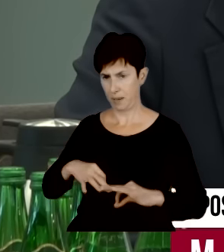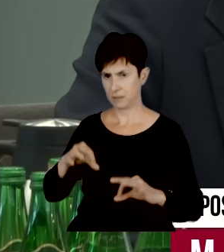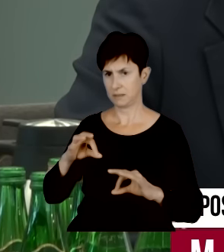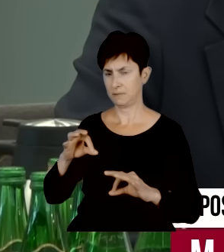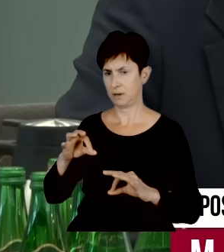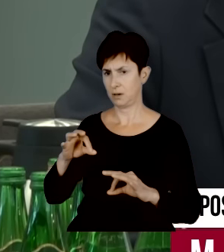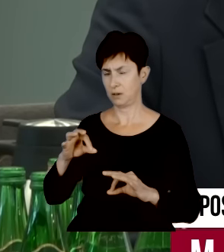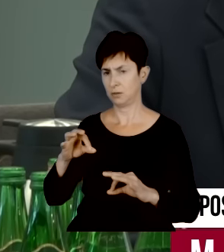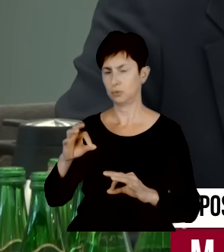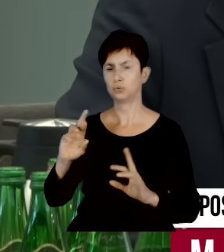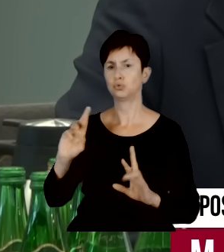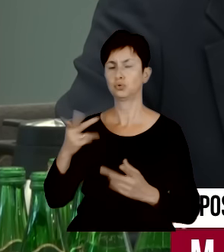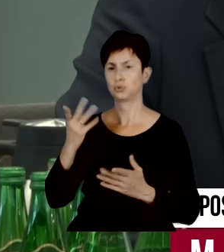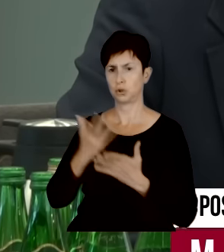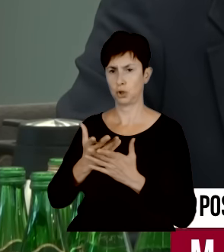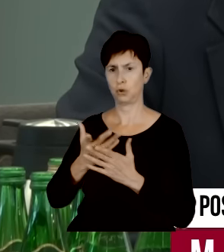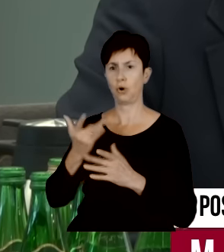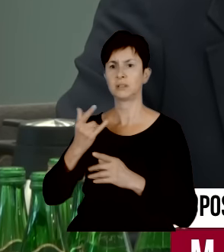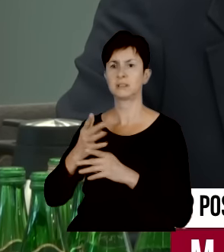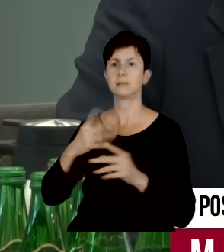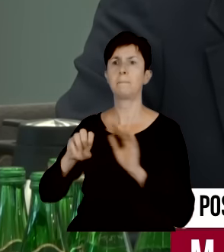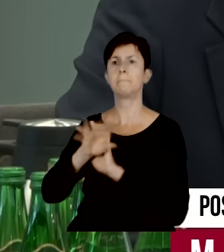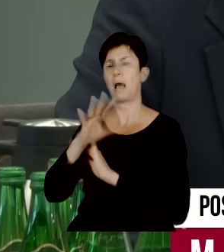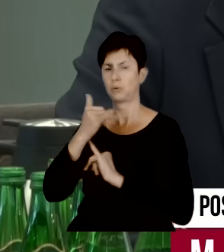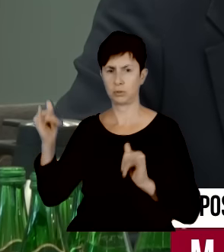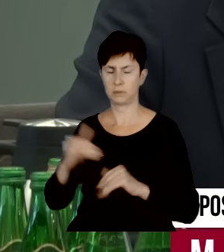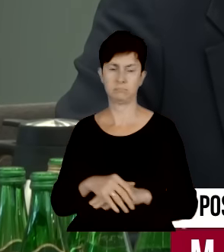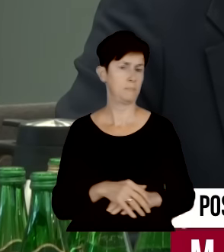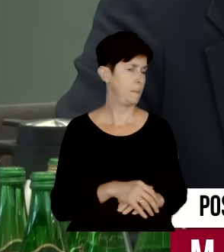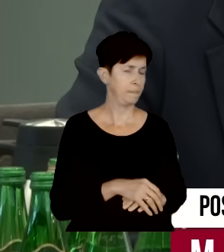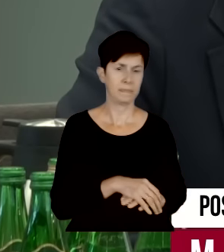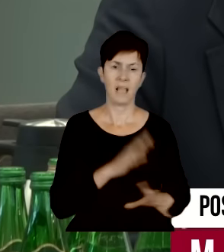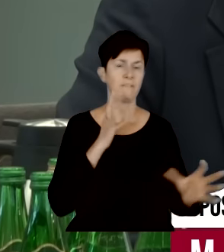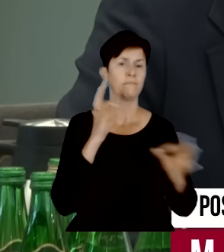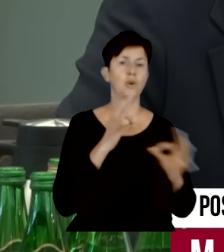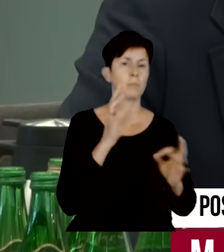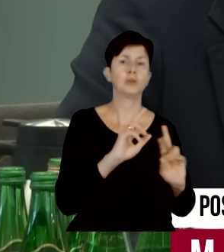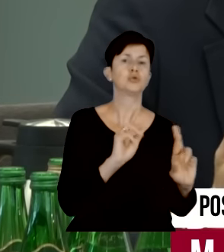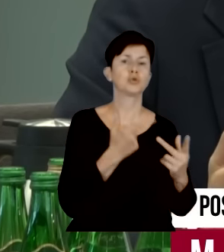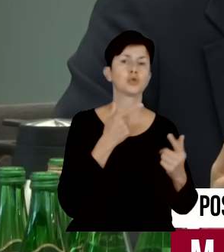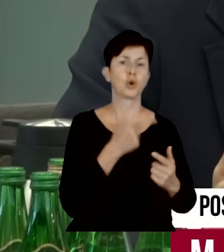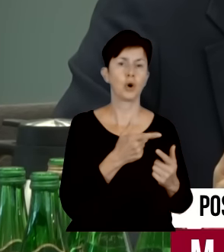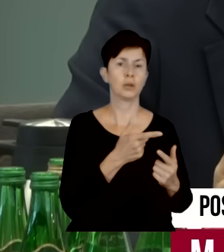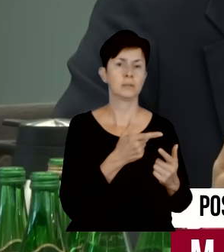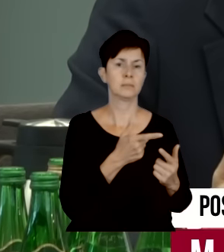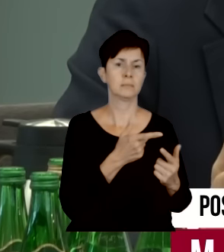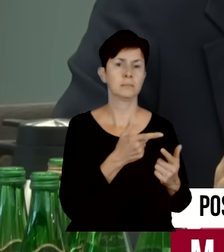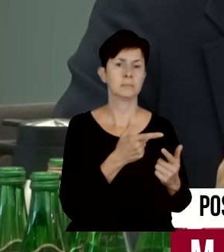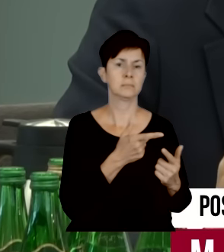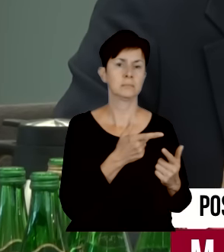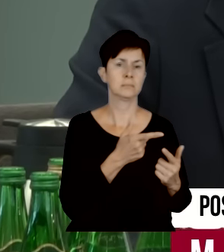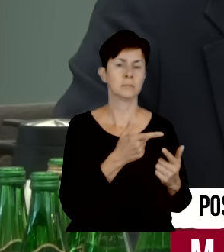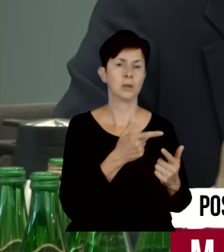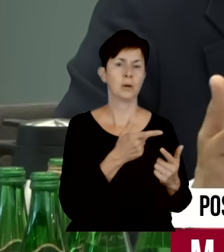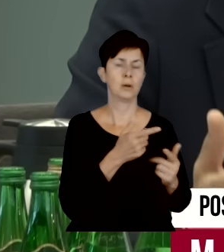z wyboru z doniesień medialnych tak nie czerpał wiedzę z czerpały wiedzę z od tych